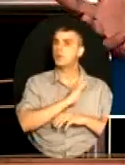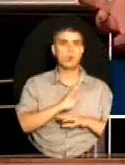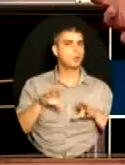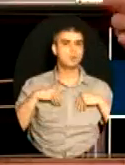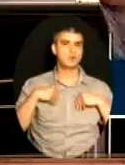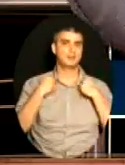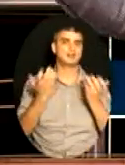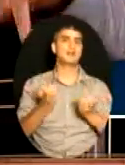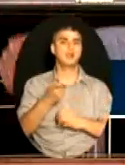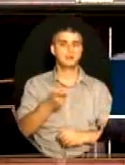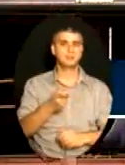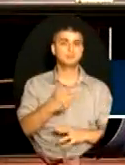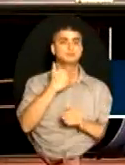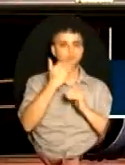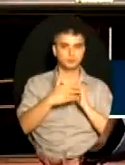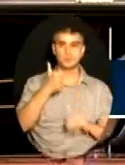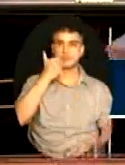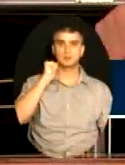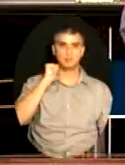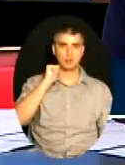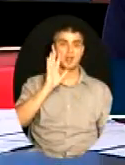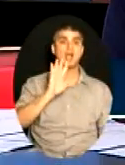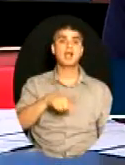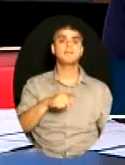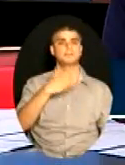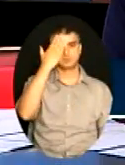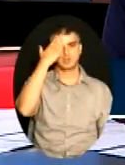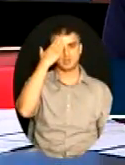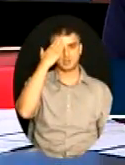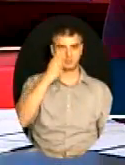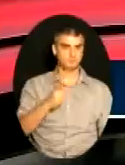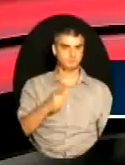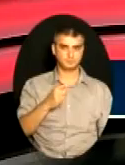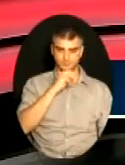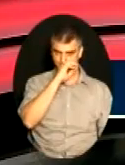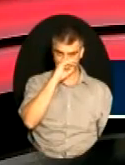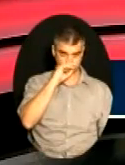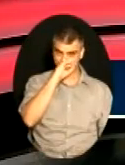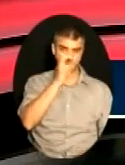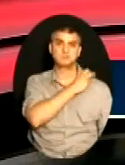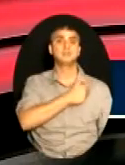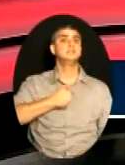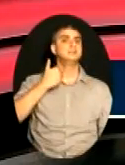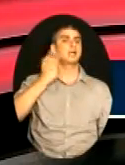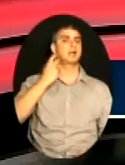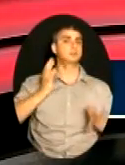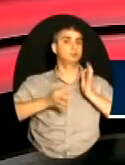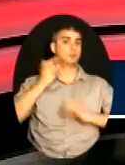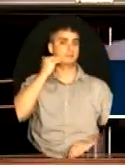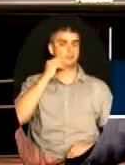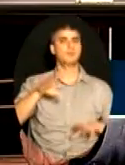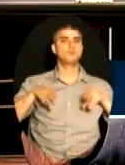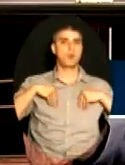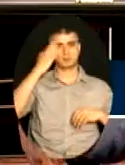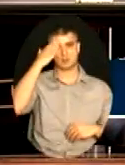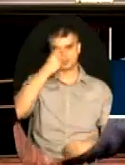מוכנים לתת את הכלים האלה. סוף סוף אתמול, גם הכרה ששרת המשפטים מוכנה לתמוך, ואם אנחנו